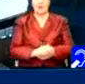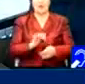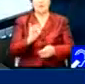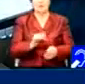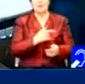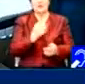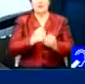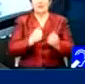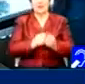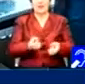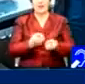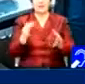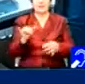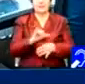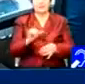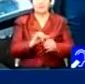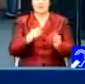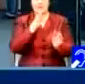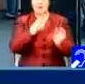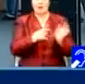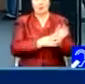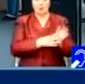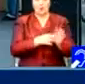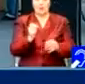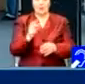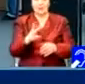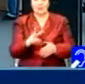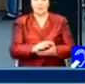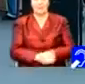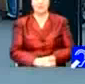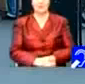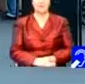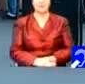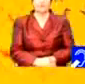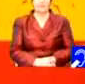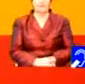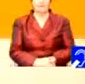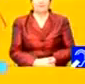se desfășoară în fiecare zi de sâmbătă de la ora 9 până la 13.